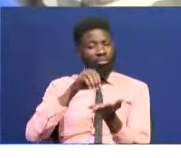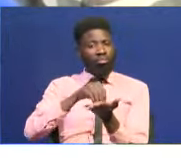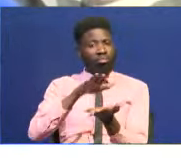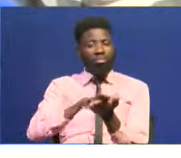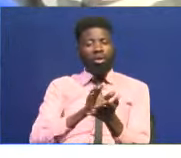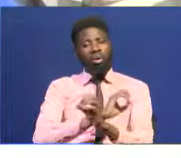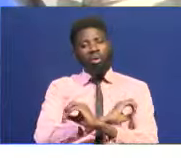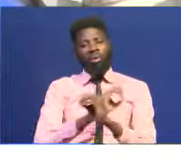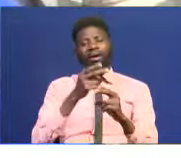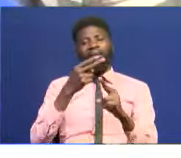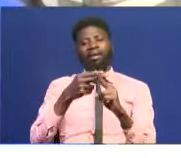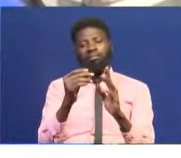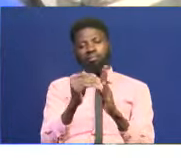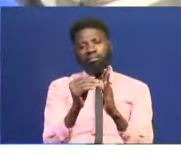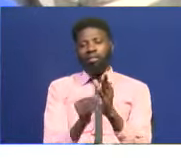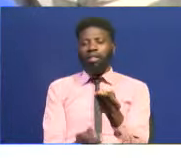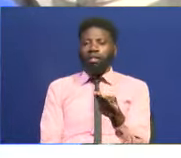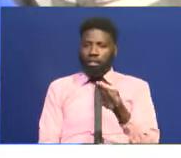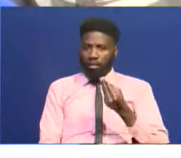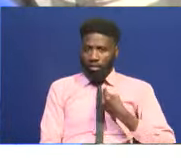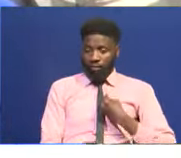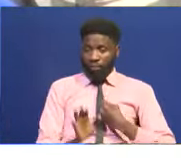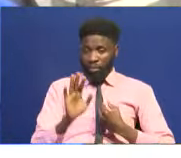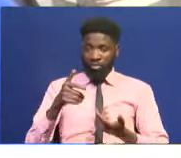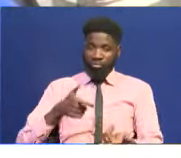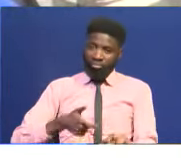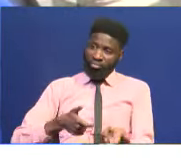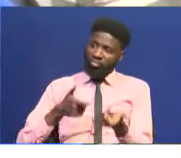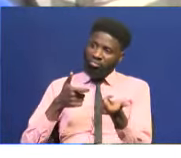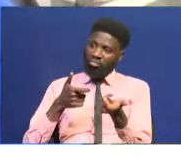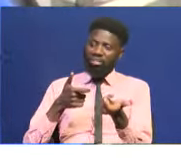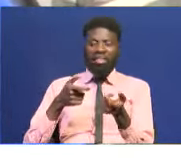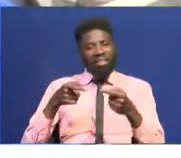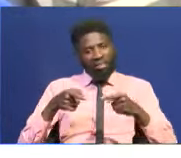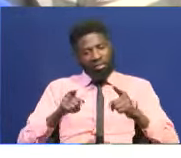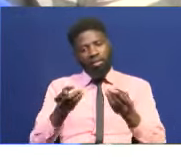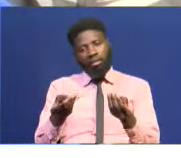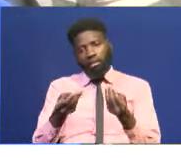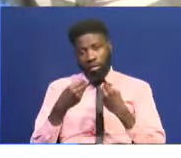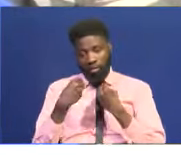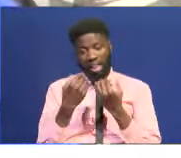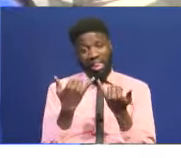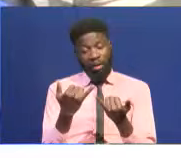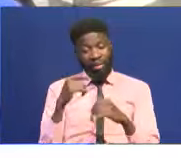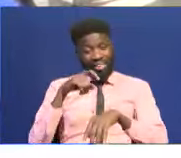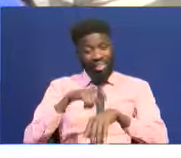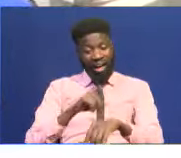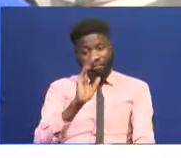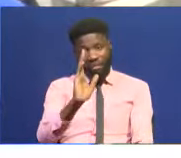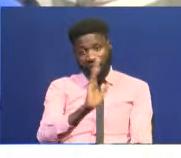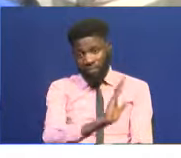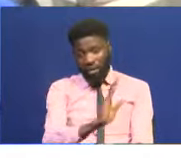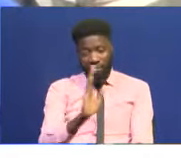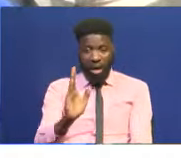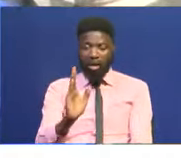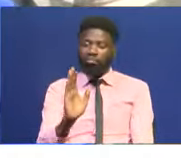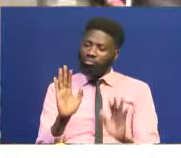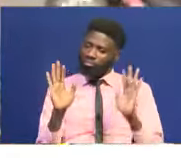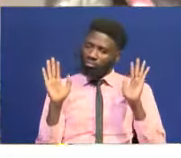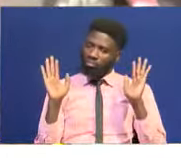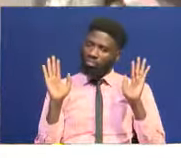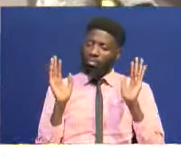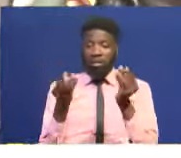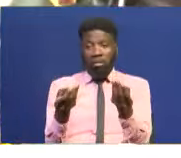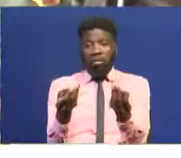tuweze kupata bunduki hizo kwa njia ya upole, kwa sababu hiyo amnesty hakuna chochote. Ukileta bunduki hiyo, sisi